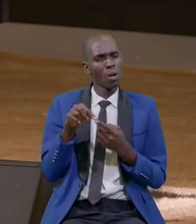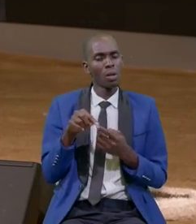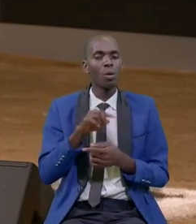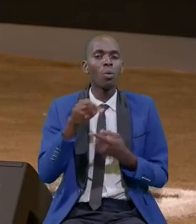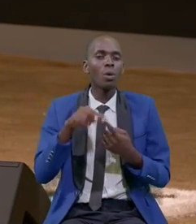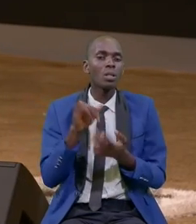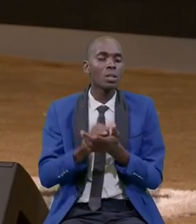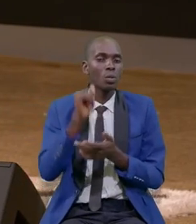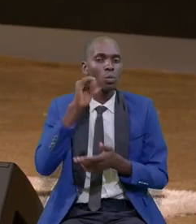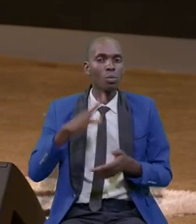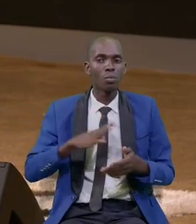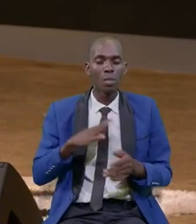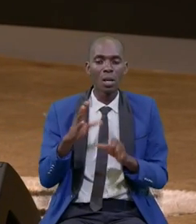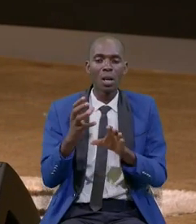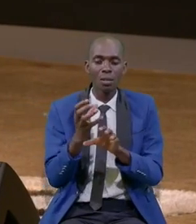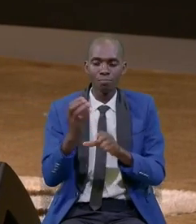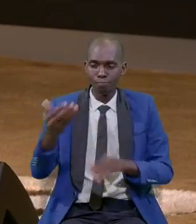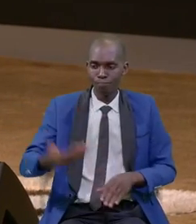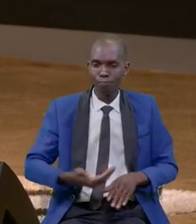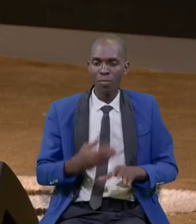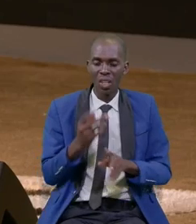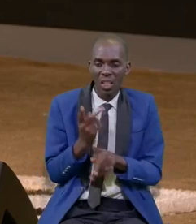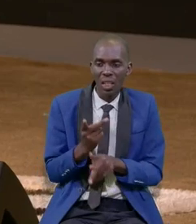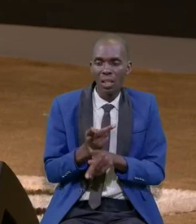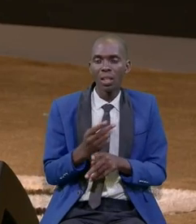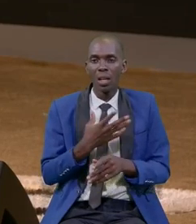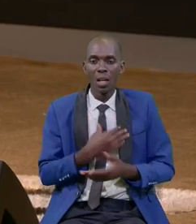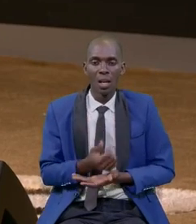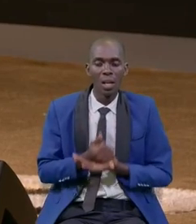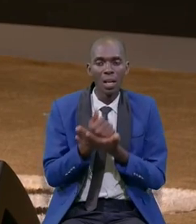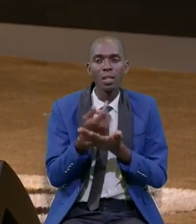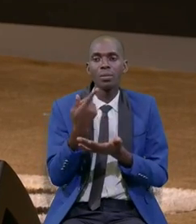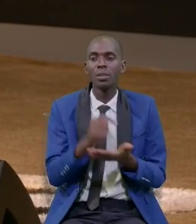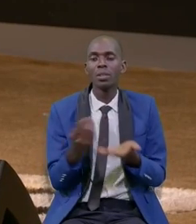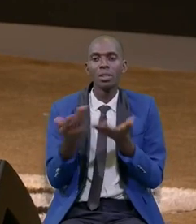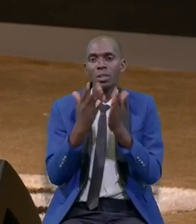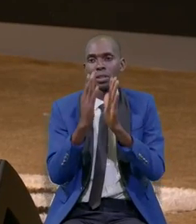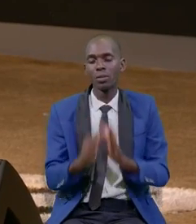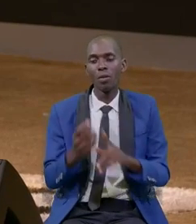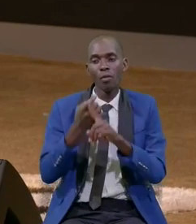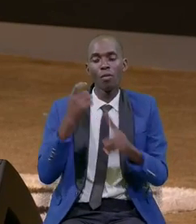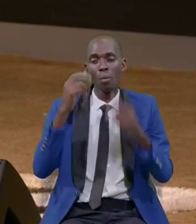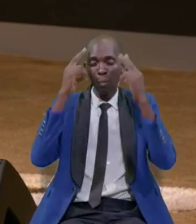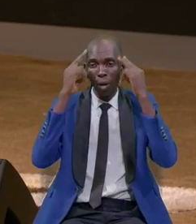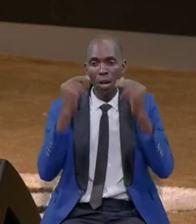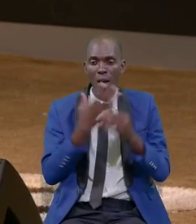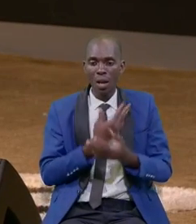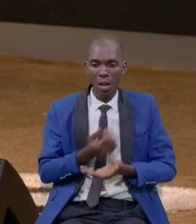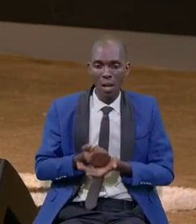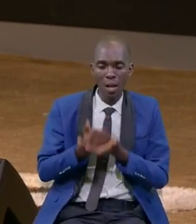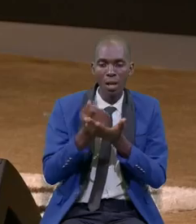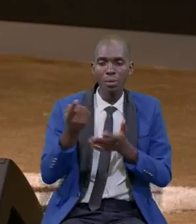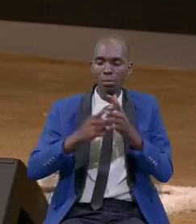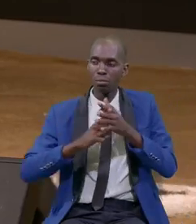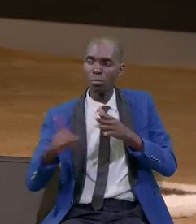lorsqu'elle reçut les messagers et qu'elle les fit partir par un autre